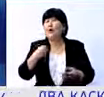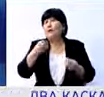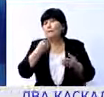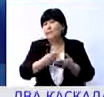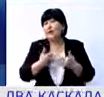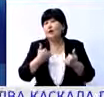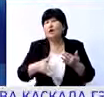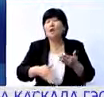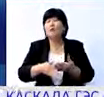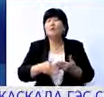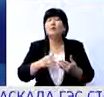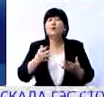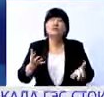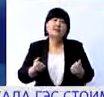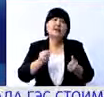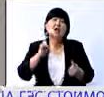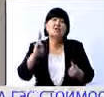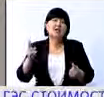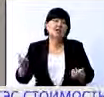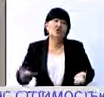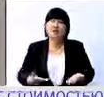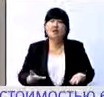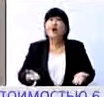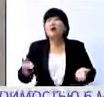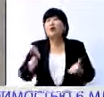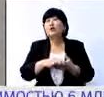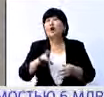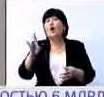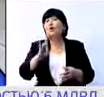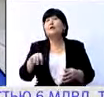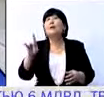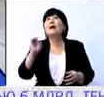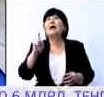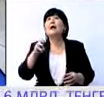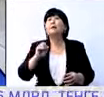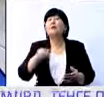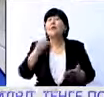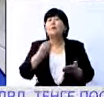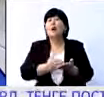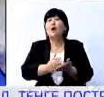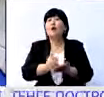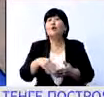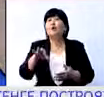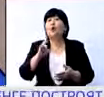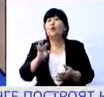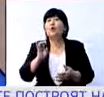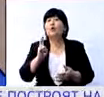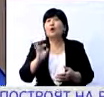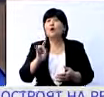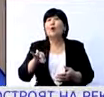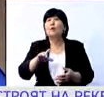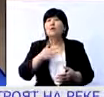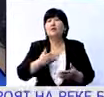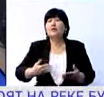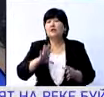– помочь в спасении чьей-то жизни. Знакомьтесь, Рустенбек Рахменов – почетный донор области. За свою жизнь он